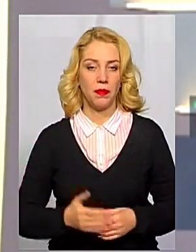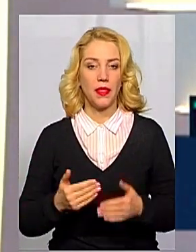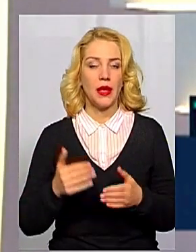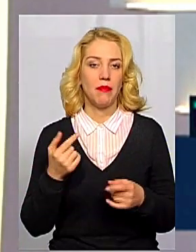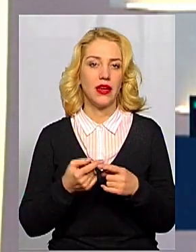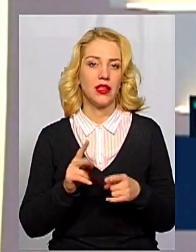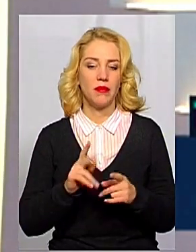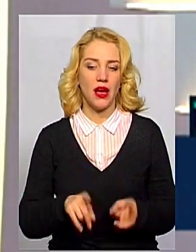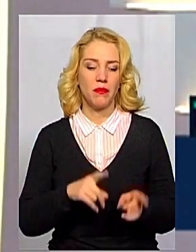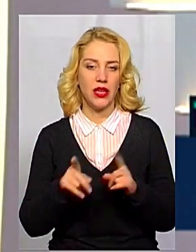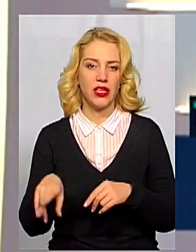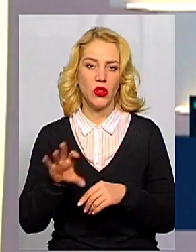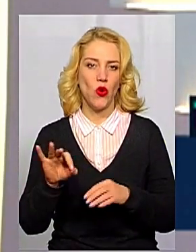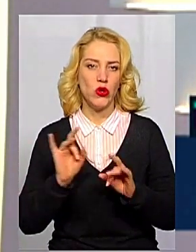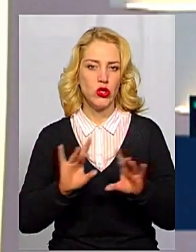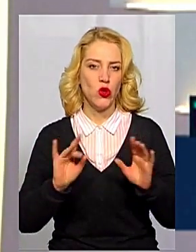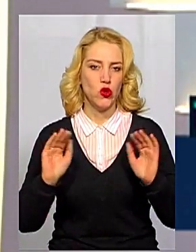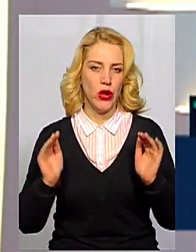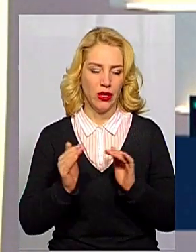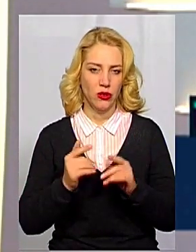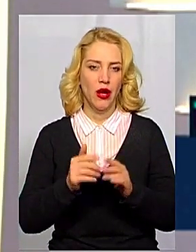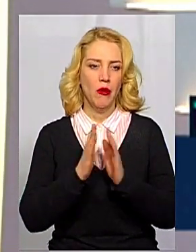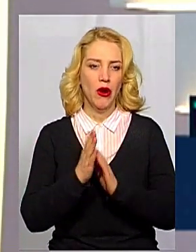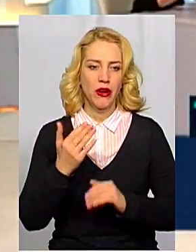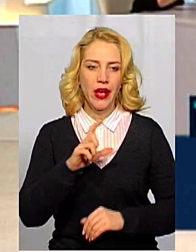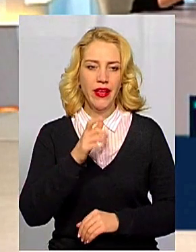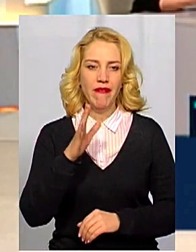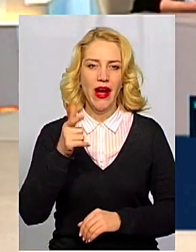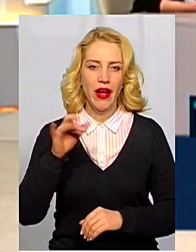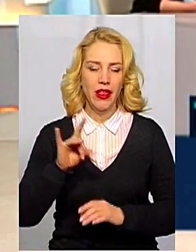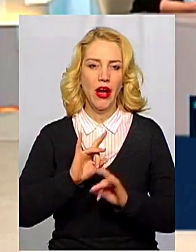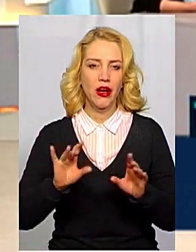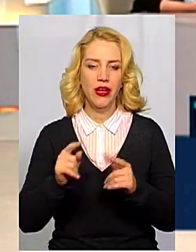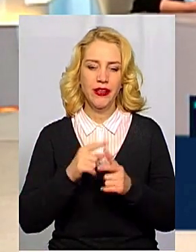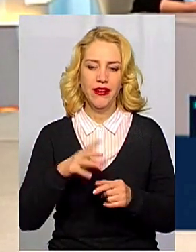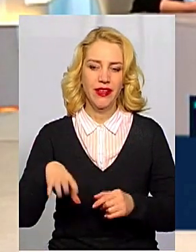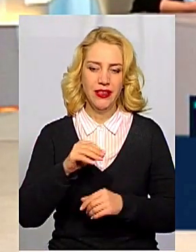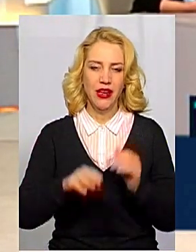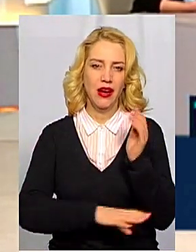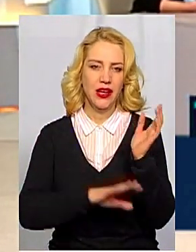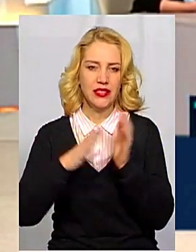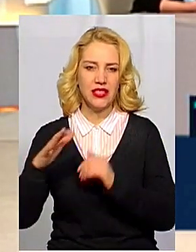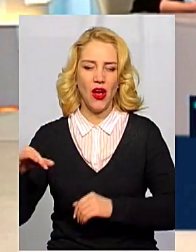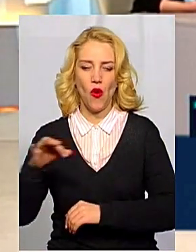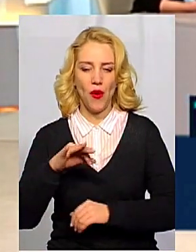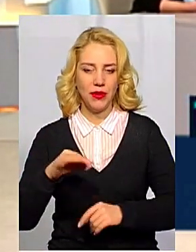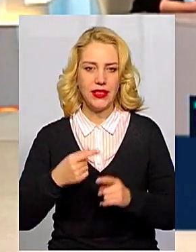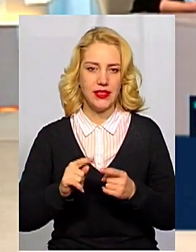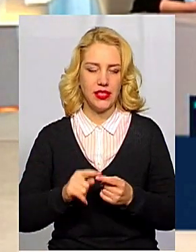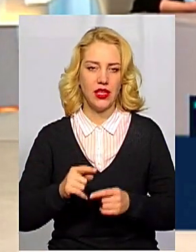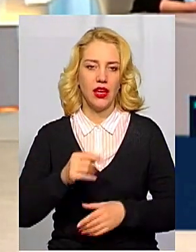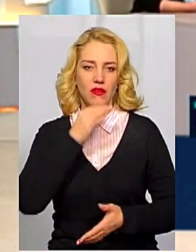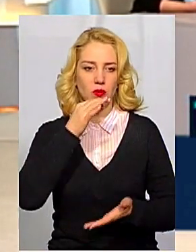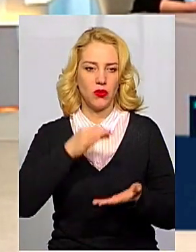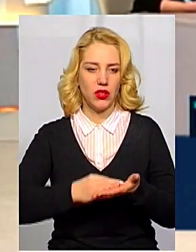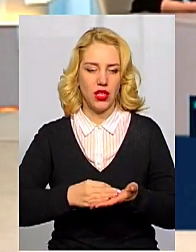тим, як перейти до сюжету із Росоші, прошу, пане Євгене, роз'ясніть, от чи всі ліси в області у компетенції саме